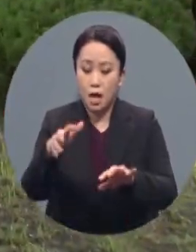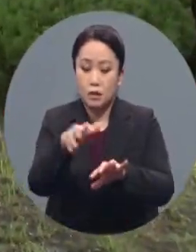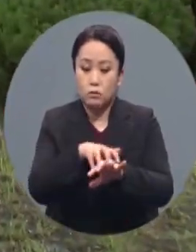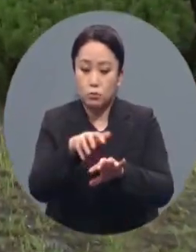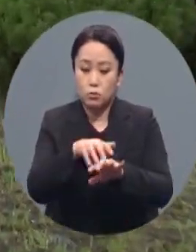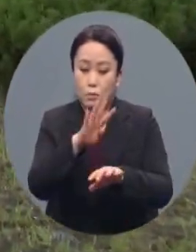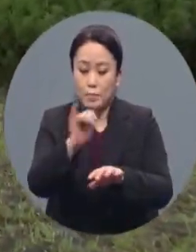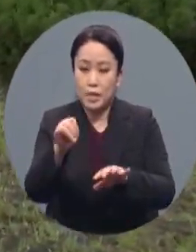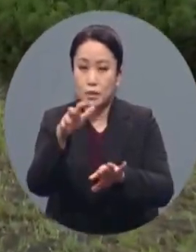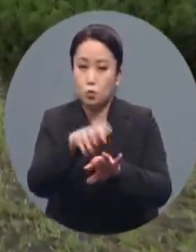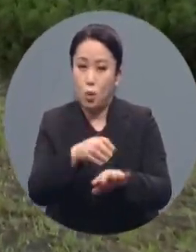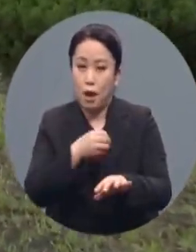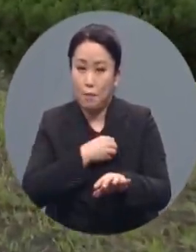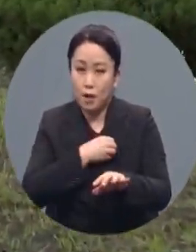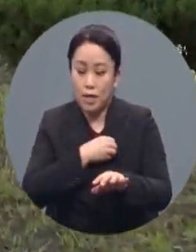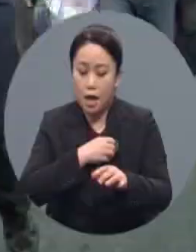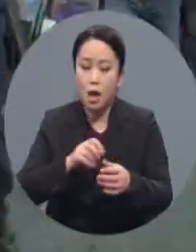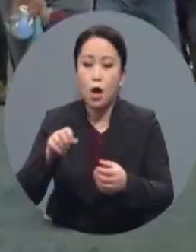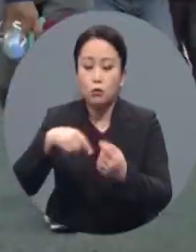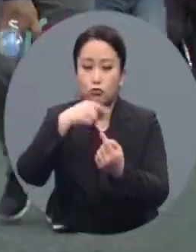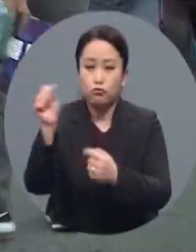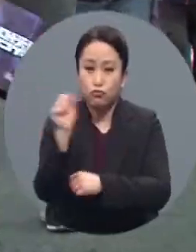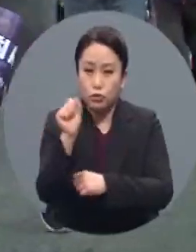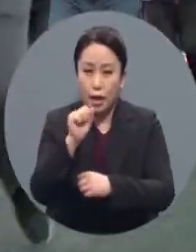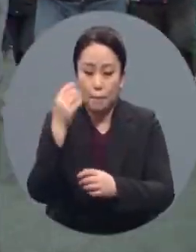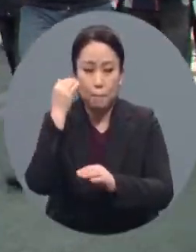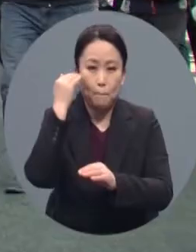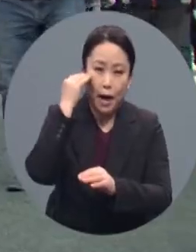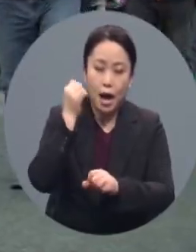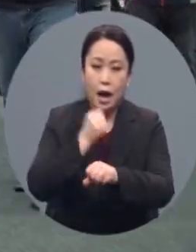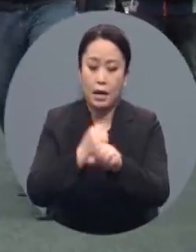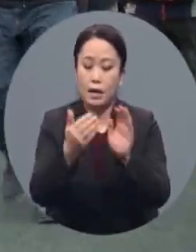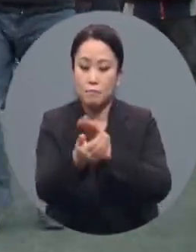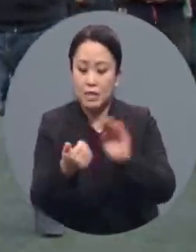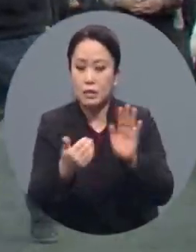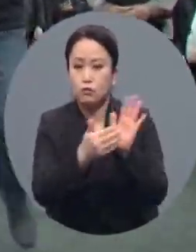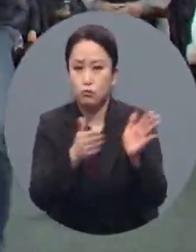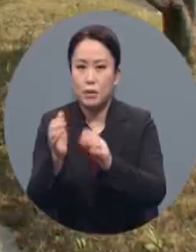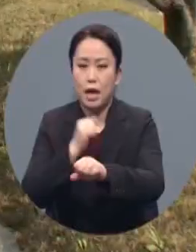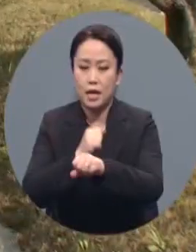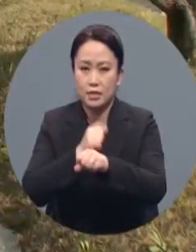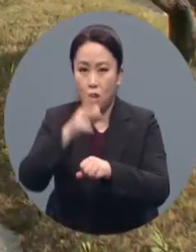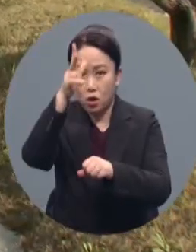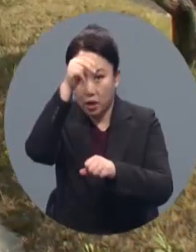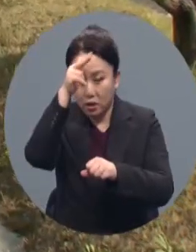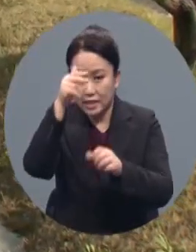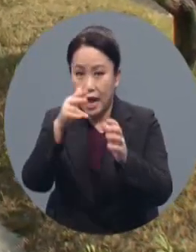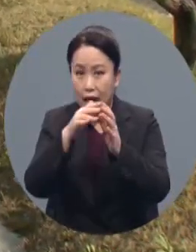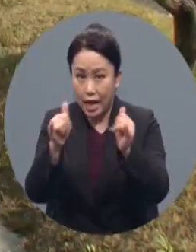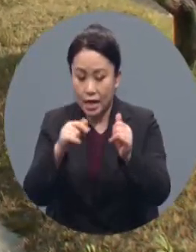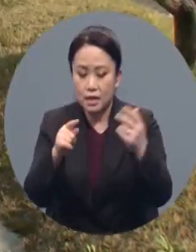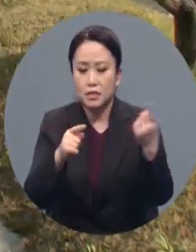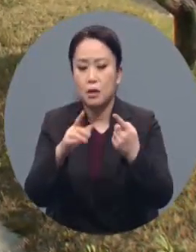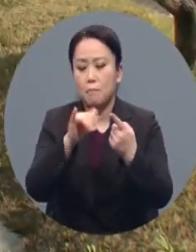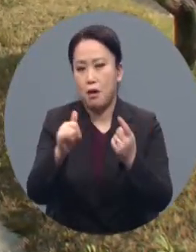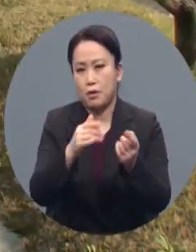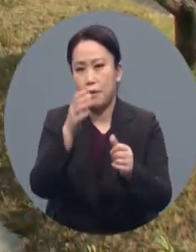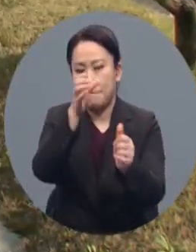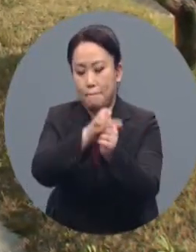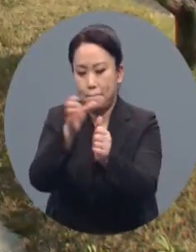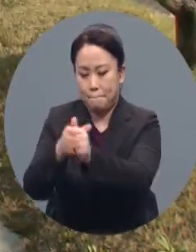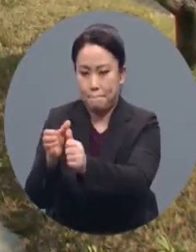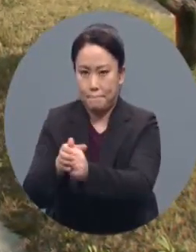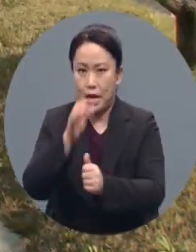비조합원들의 운행 방해에 대비해 현장에는 경찰관 천여 명이 배치됐습니다. 화물연대 조합원들은 부산신항 인근